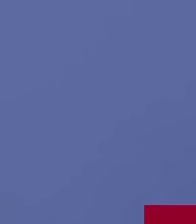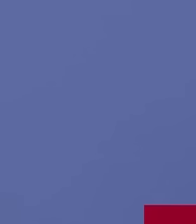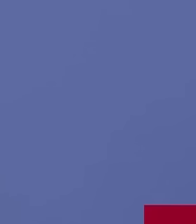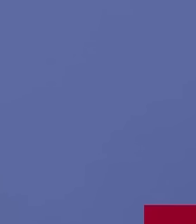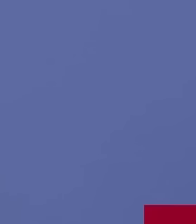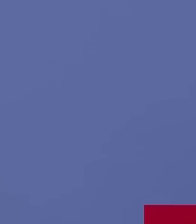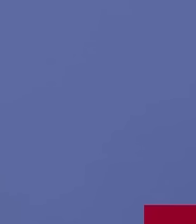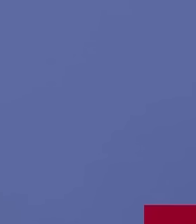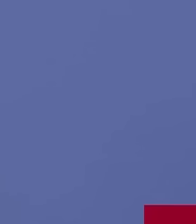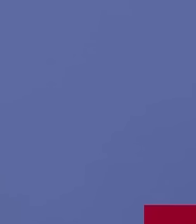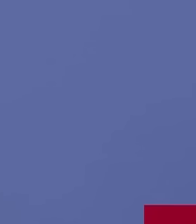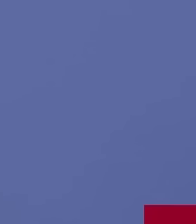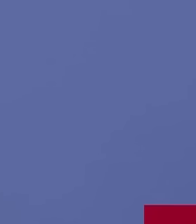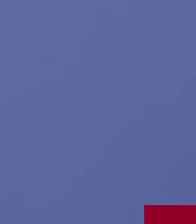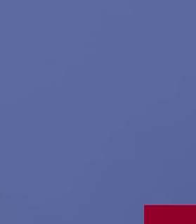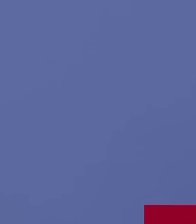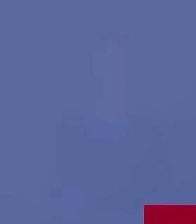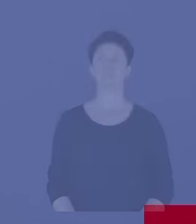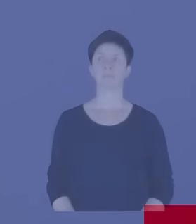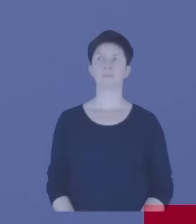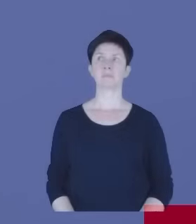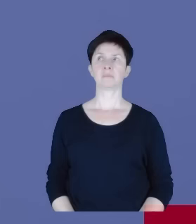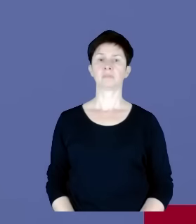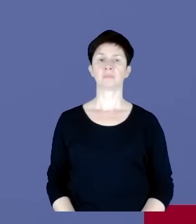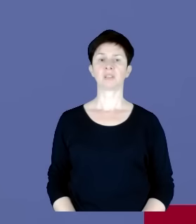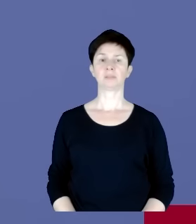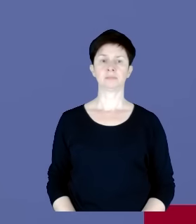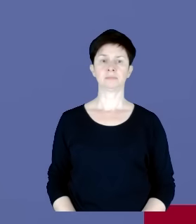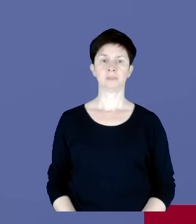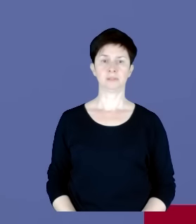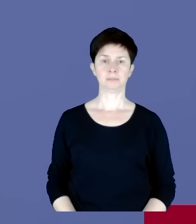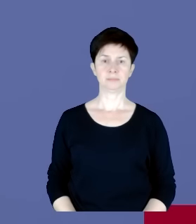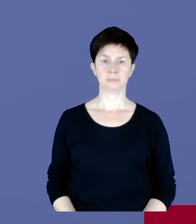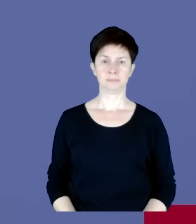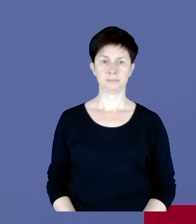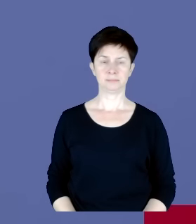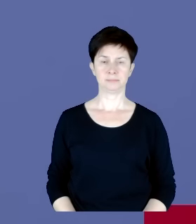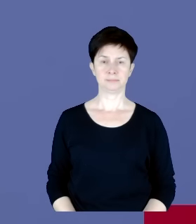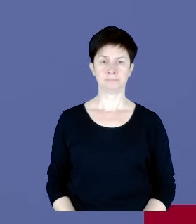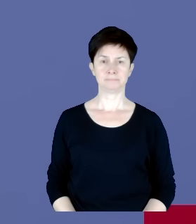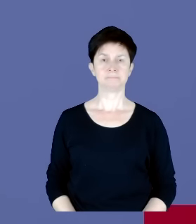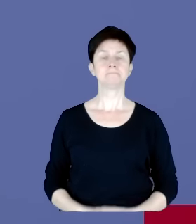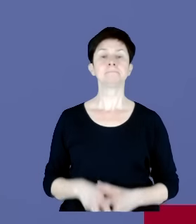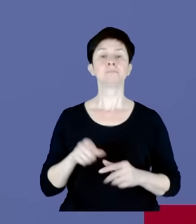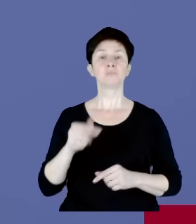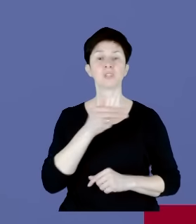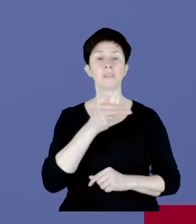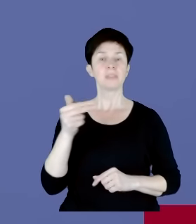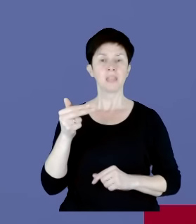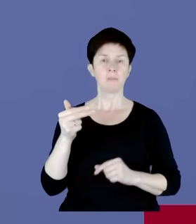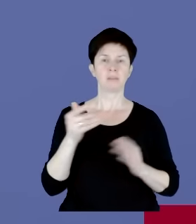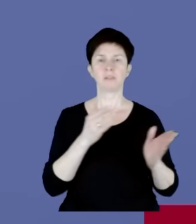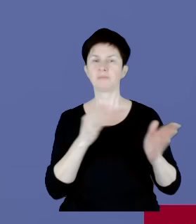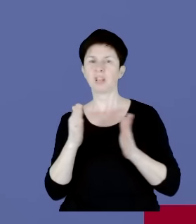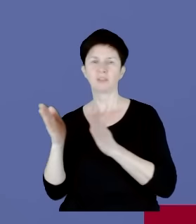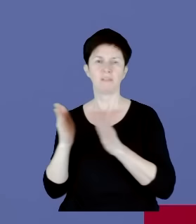zasadzie pozwolił dzisiaj koalicji 13 grudnia w ogóle rządzić. Mówimy tutaj o kobietach i o aborcji. To jest temat przesuwany przez Szymona Hołownię, który